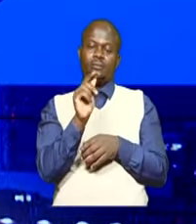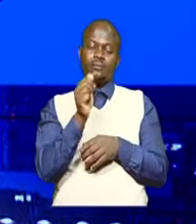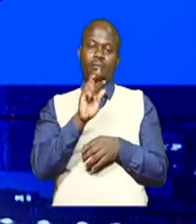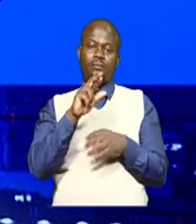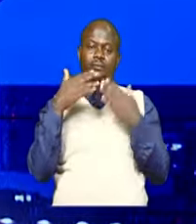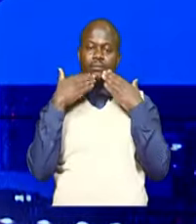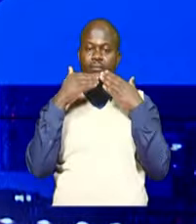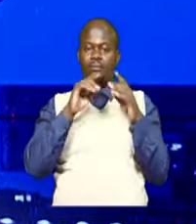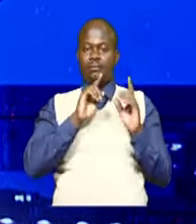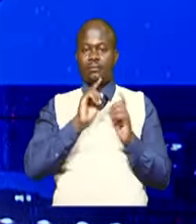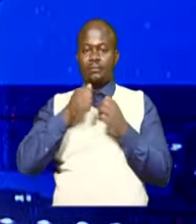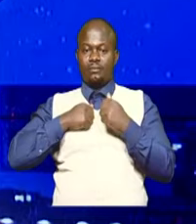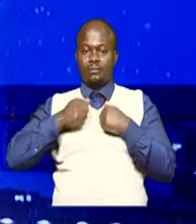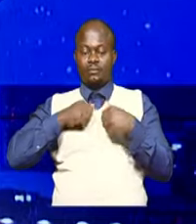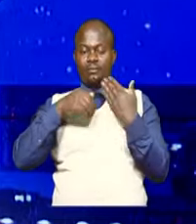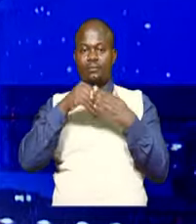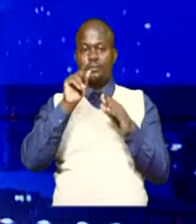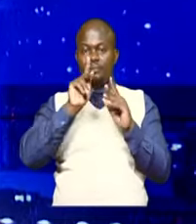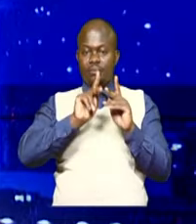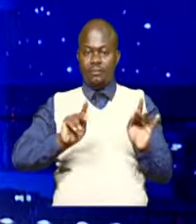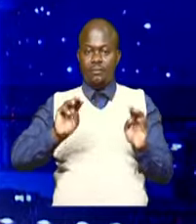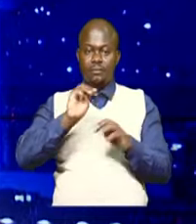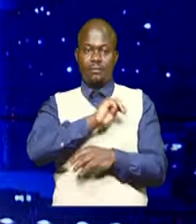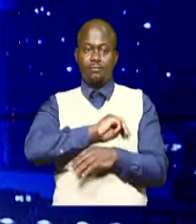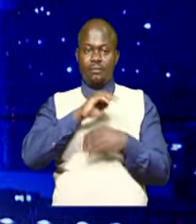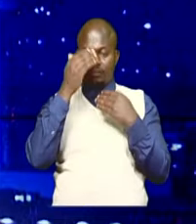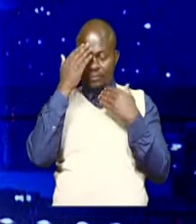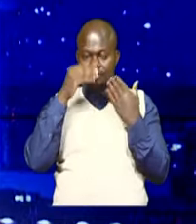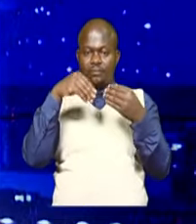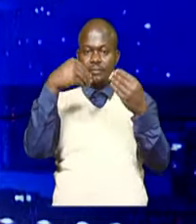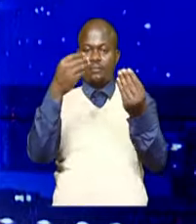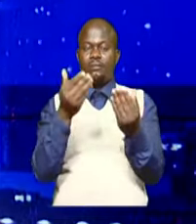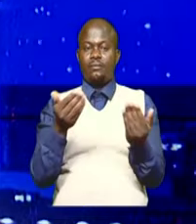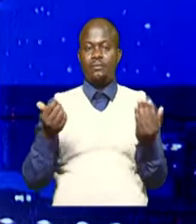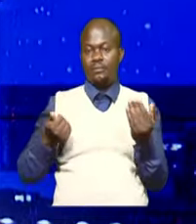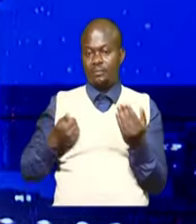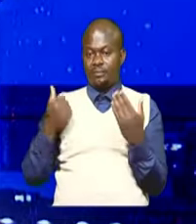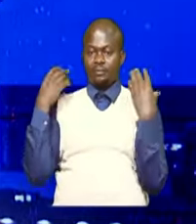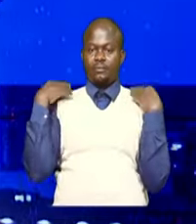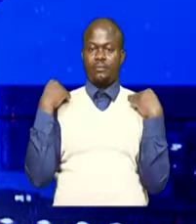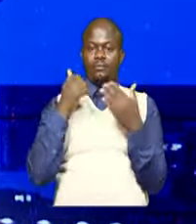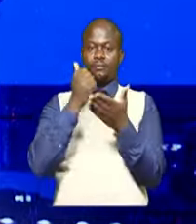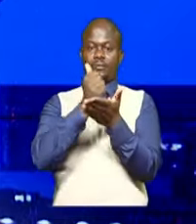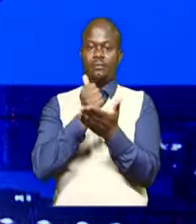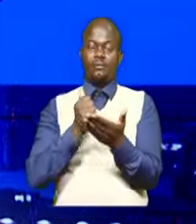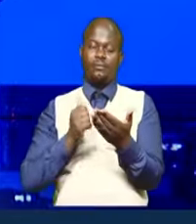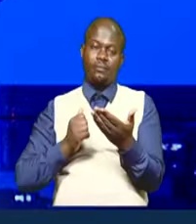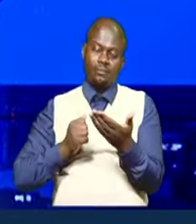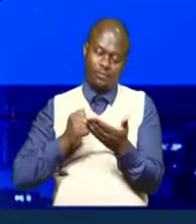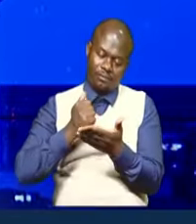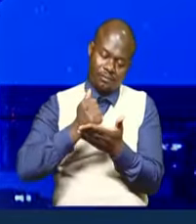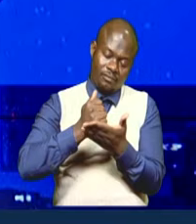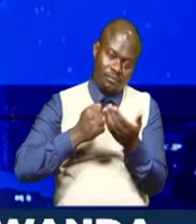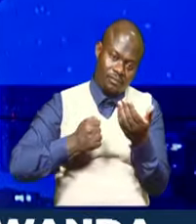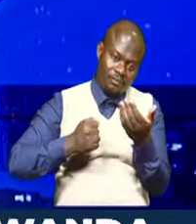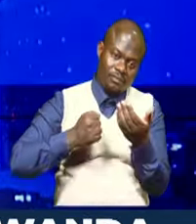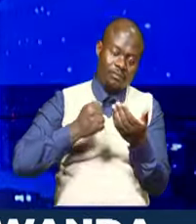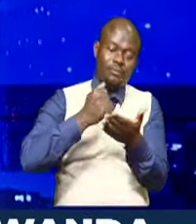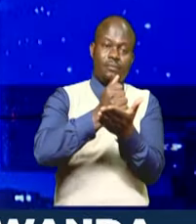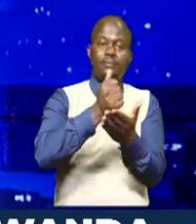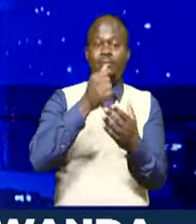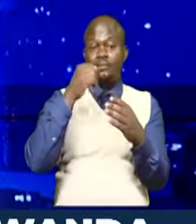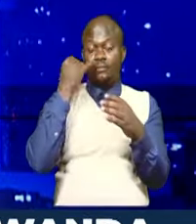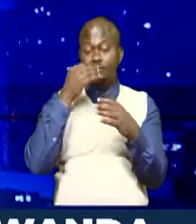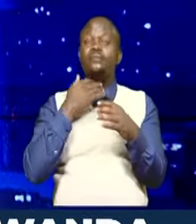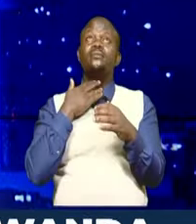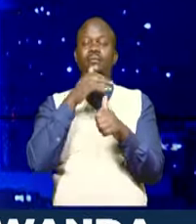z'u Rwanda ziri mu butumwa bw'amahoro kuba ngo ziha abana bakobwa imyitozo ibafasha kuba bakwitabara mu gihe hari ushaka